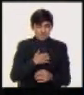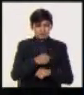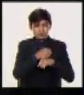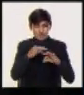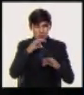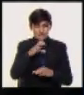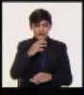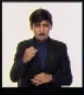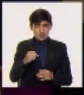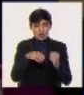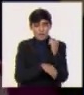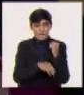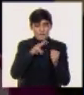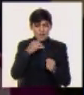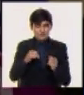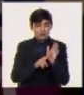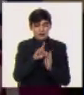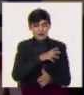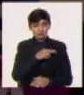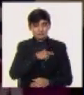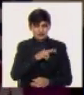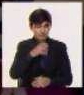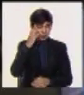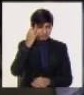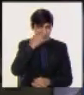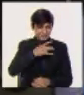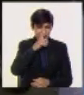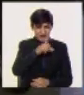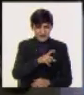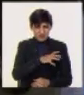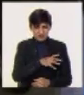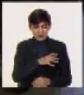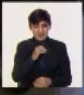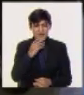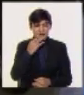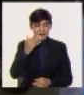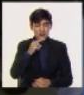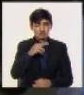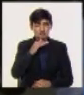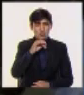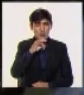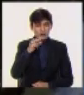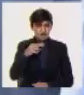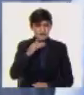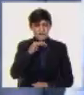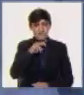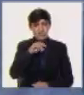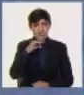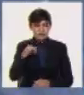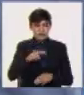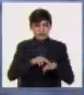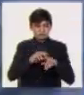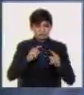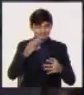в США с конца мая. Тогда поводом стала гибель темнокожего американца Джорджа Флойда во время задержания